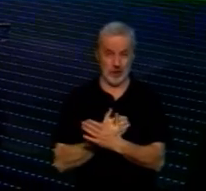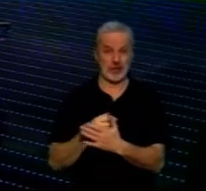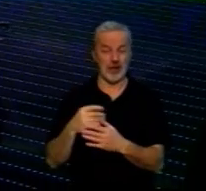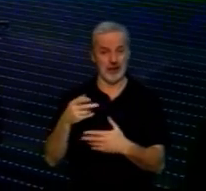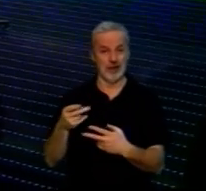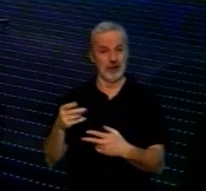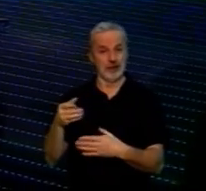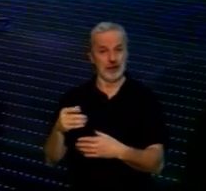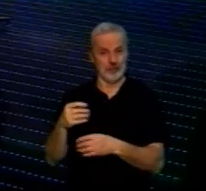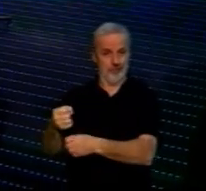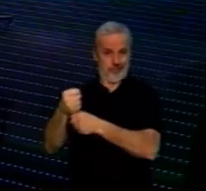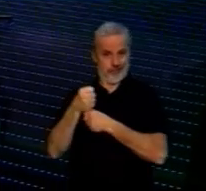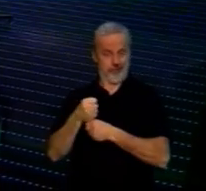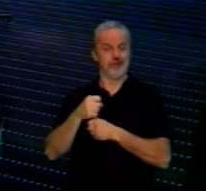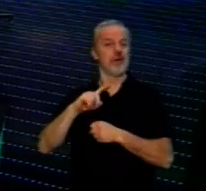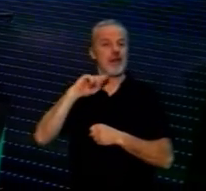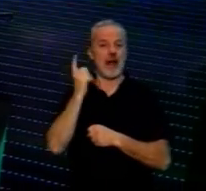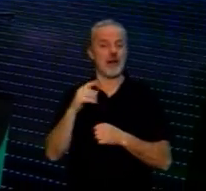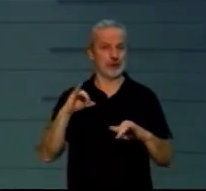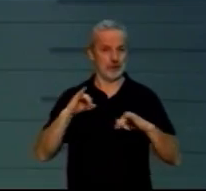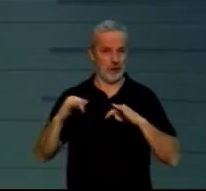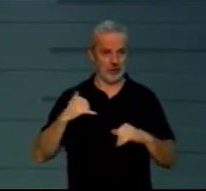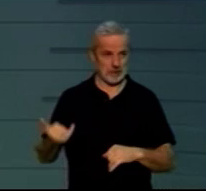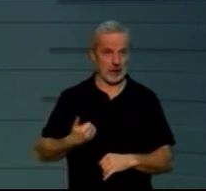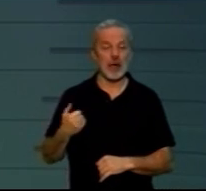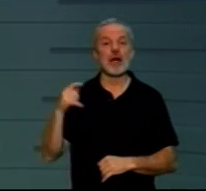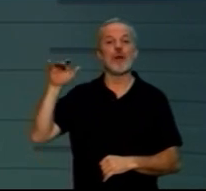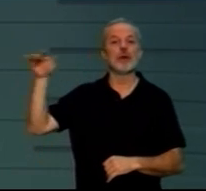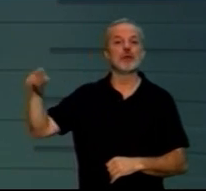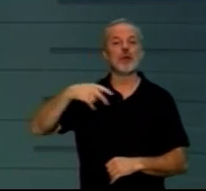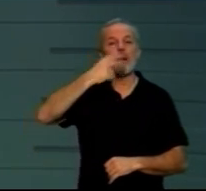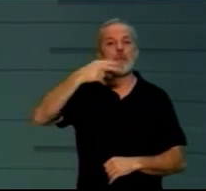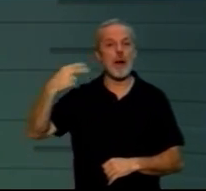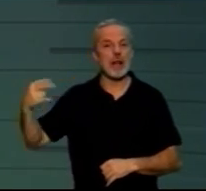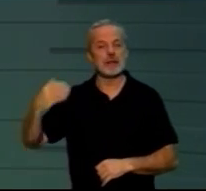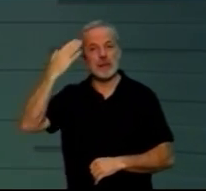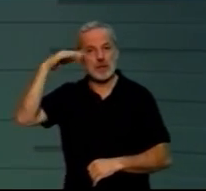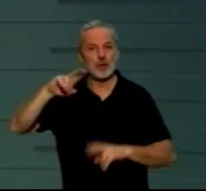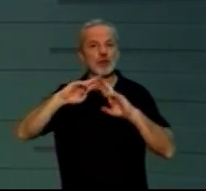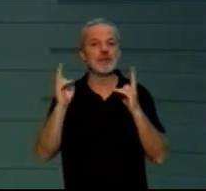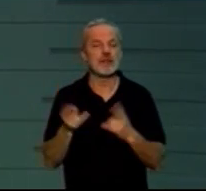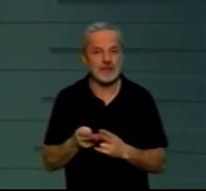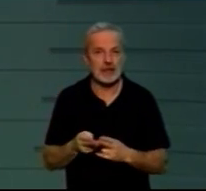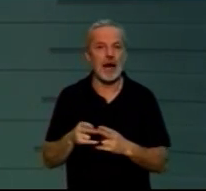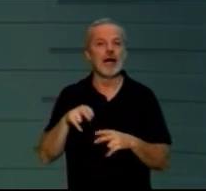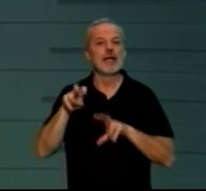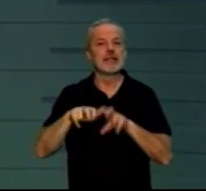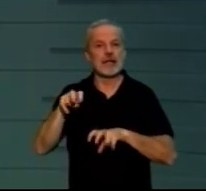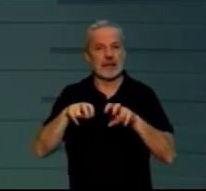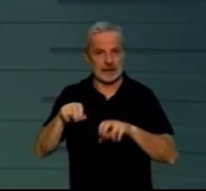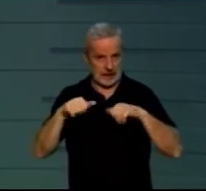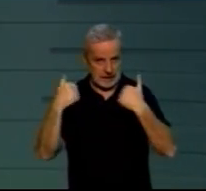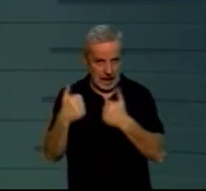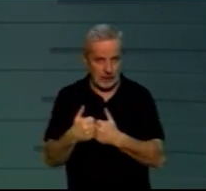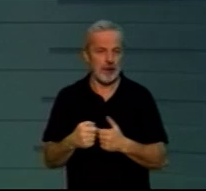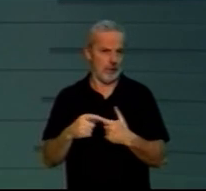evropského sportovce, tak v tu chvíli jsem byl v Malajzii na mistrovství světa v sálové cyklistice jako představitel Světové cyklistické federace